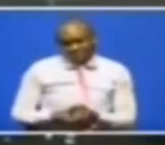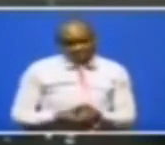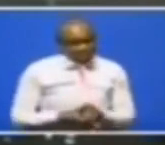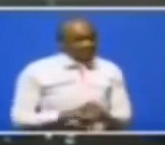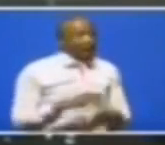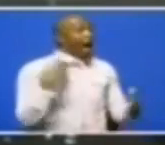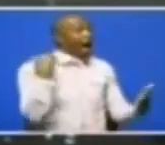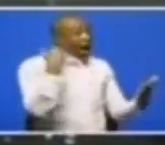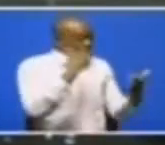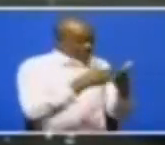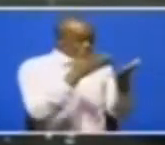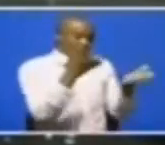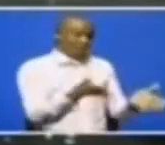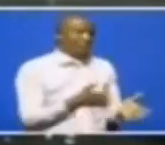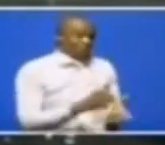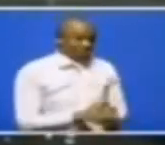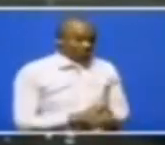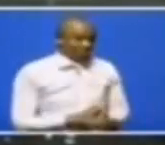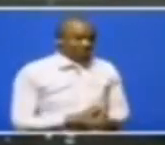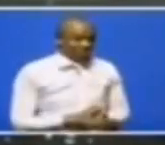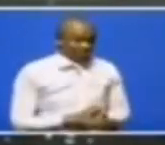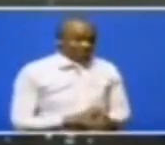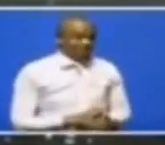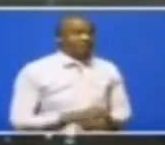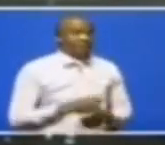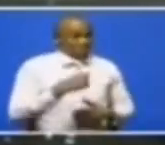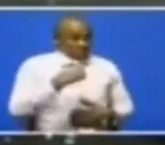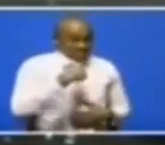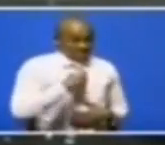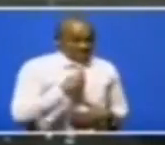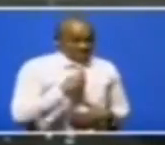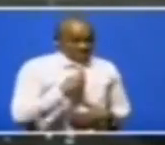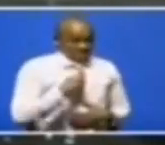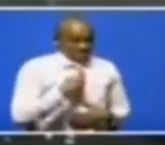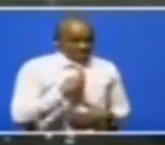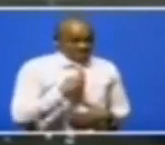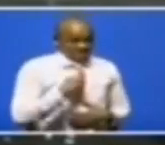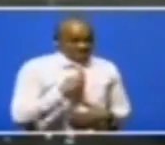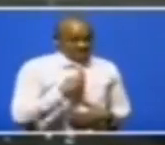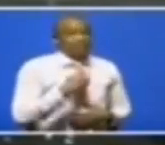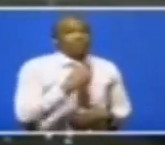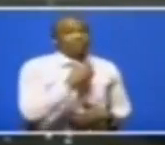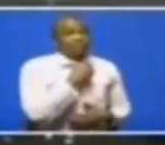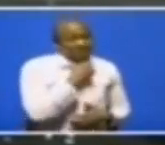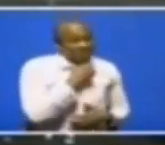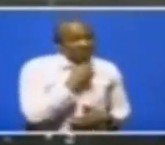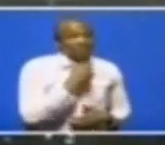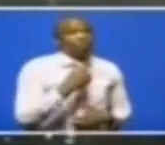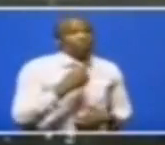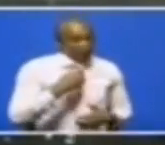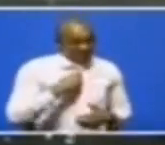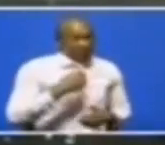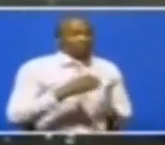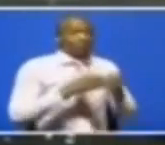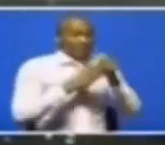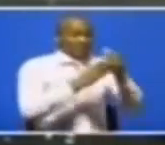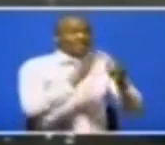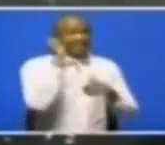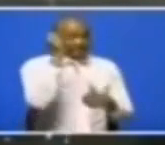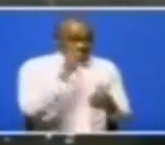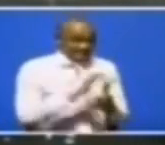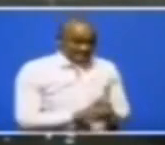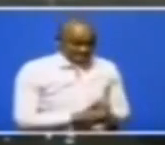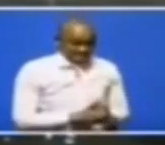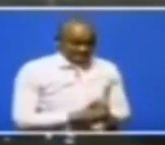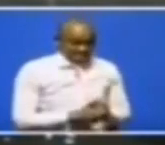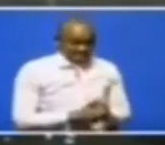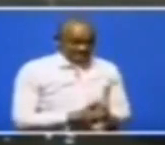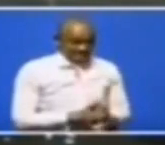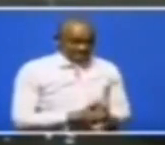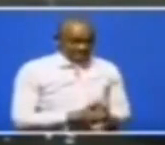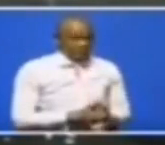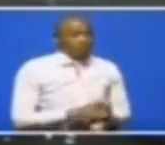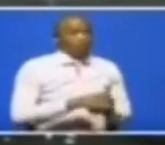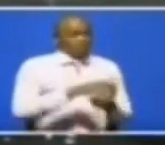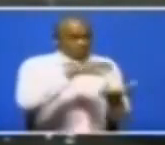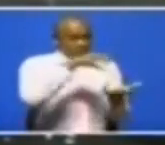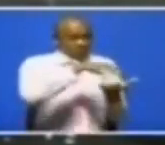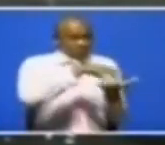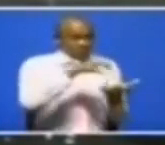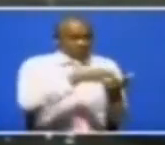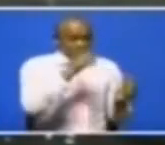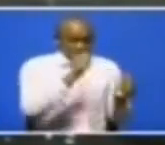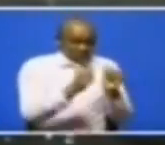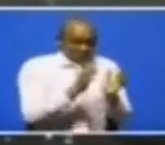Mpaka sasa mimi nawania kuongoza Kenya katika nafasi